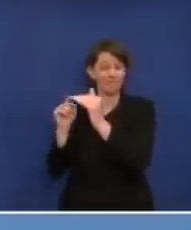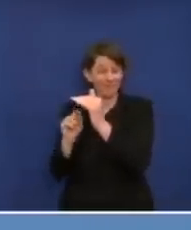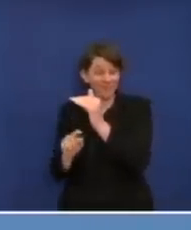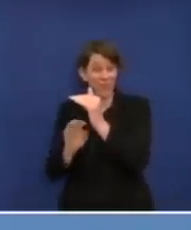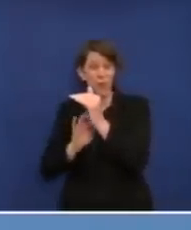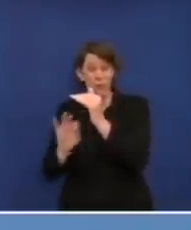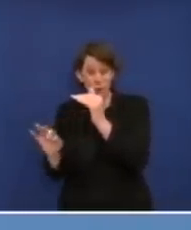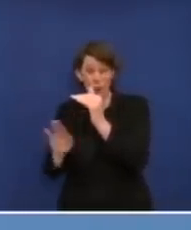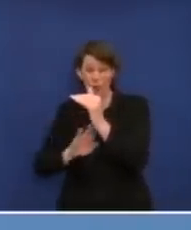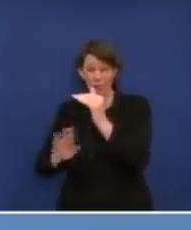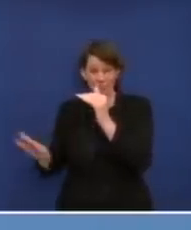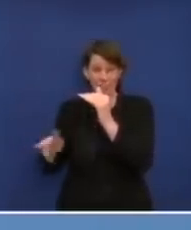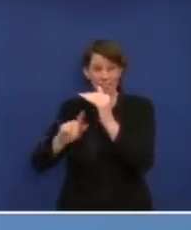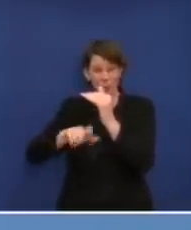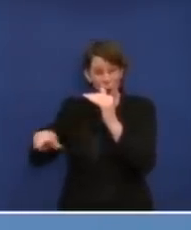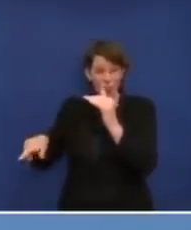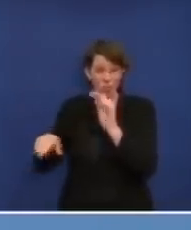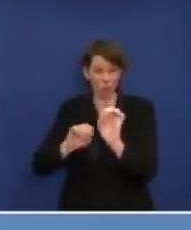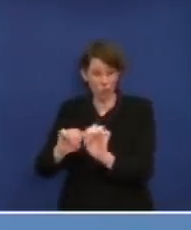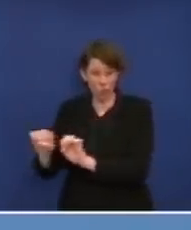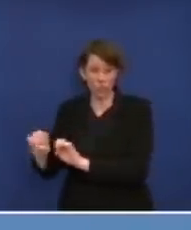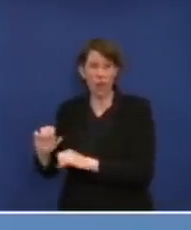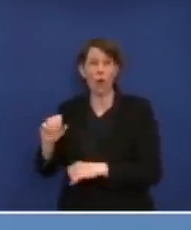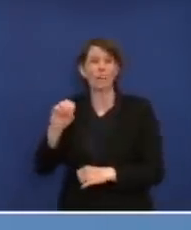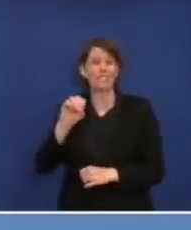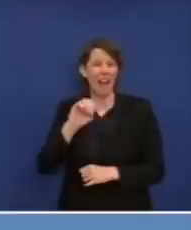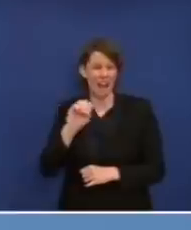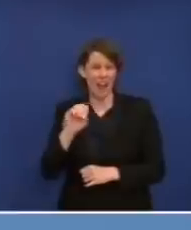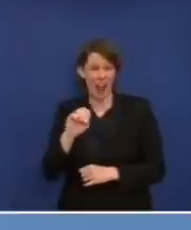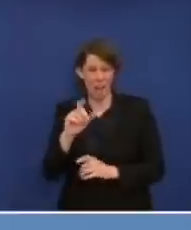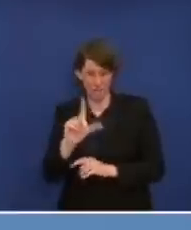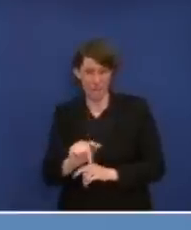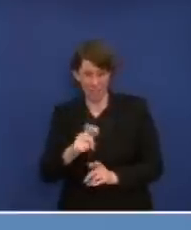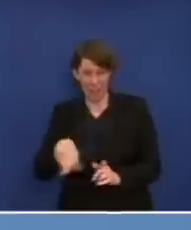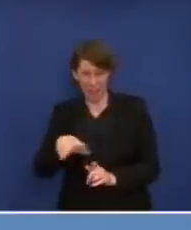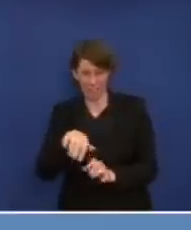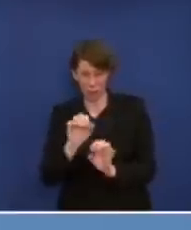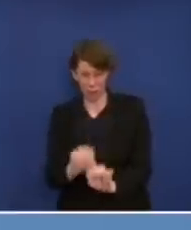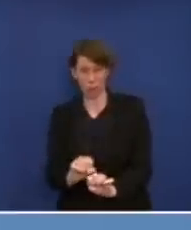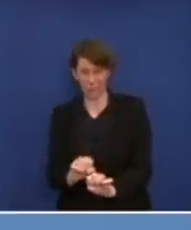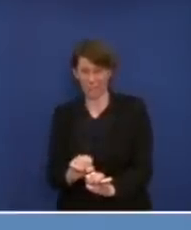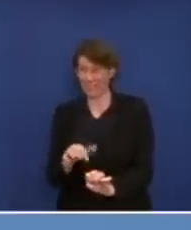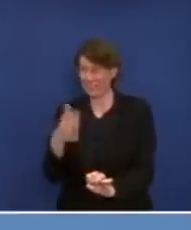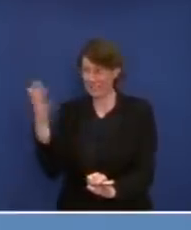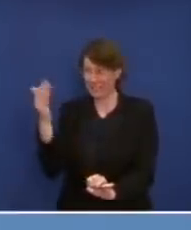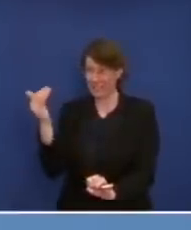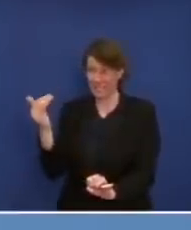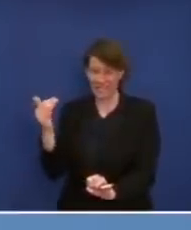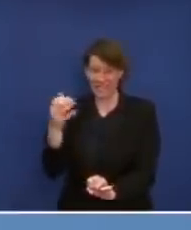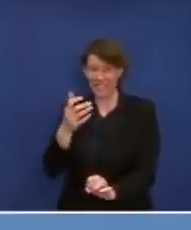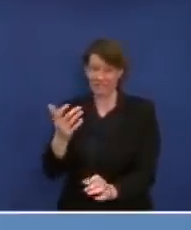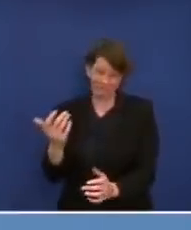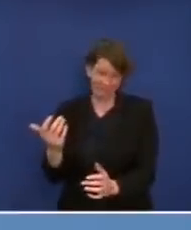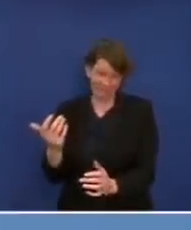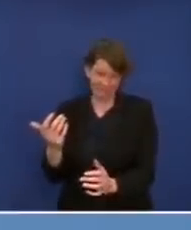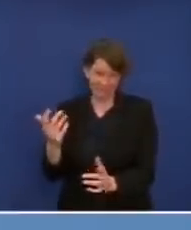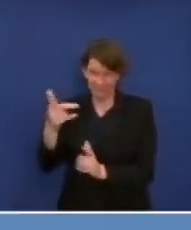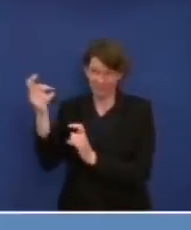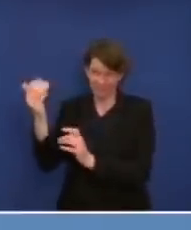Schutz gerade auch der Hazara-Minderheit besser gewährleisten zu können. Solche